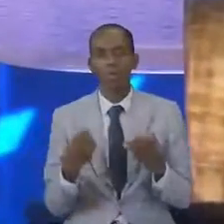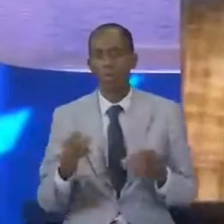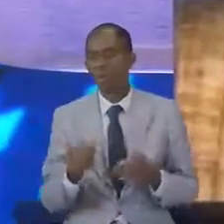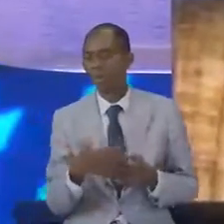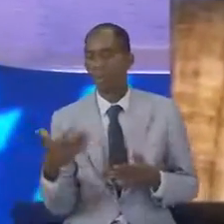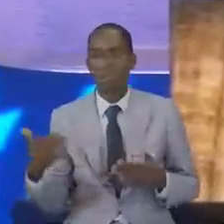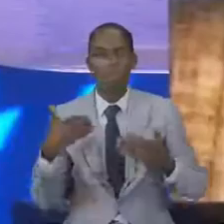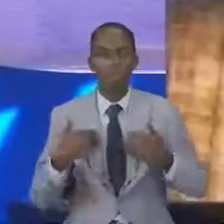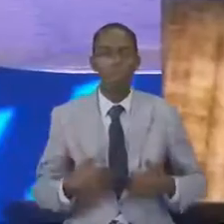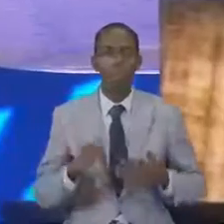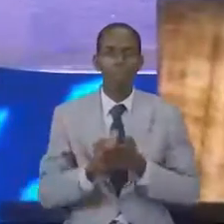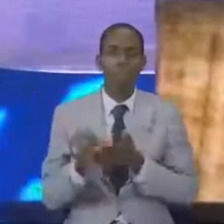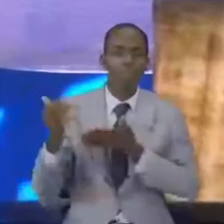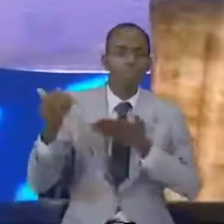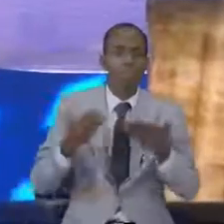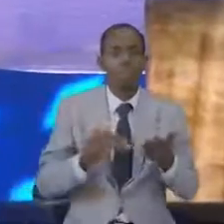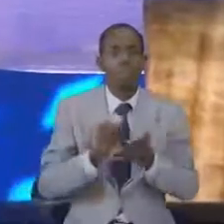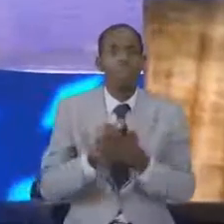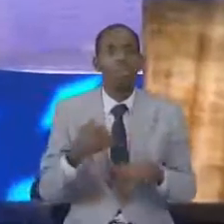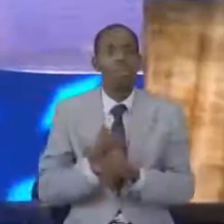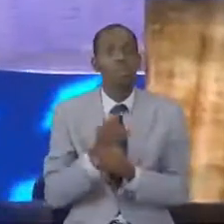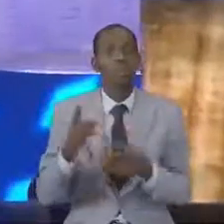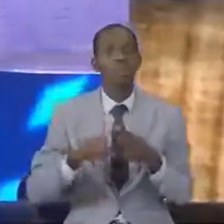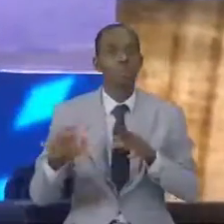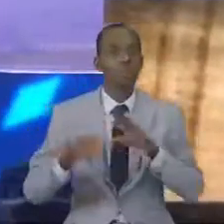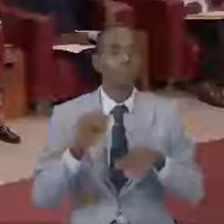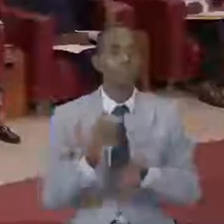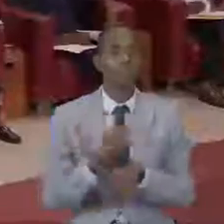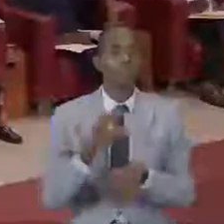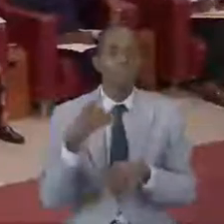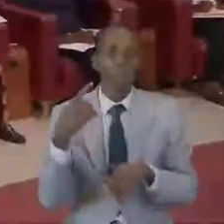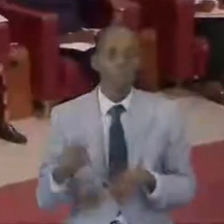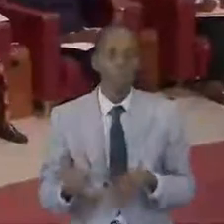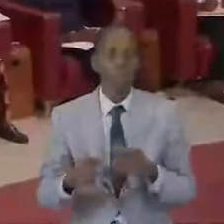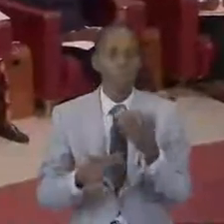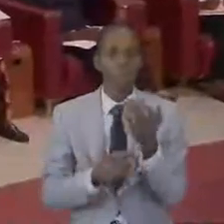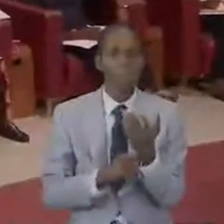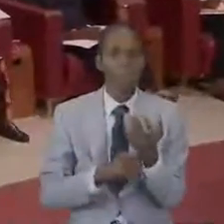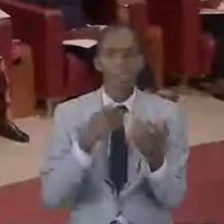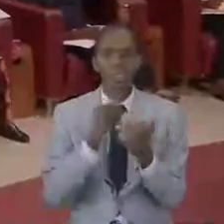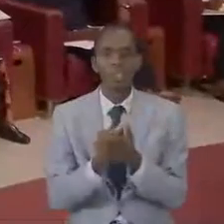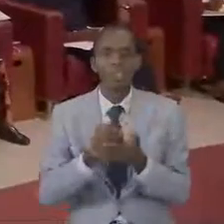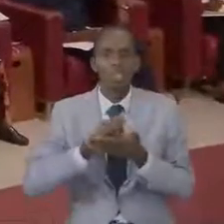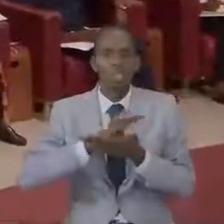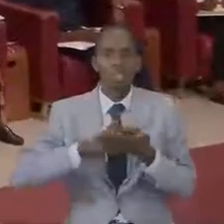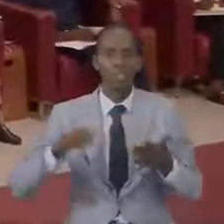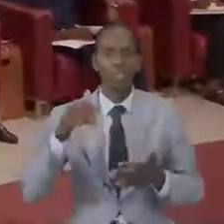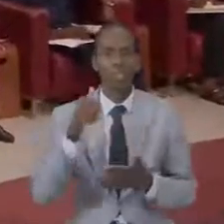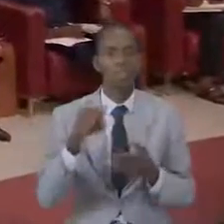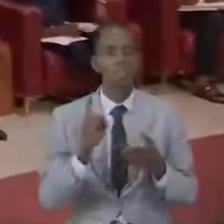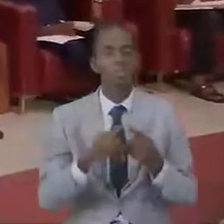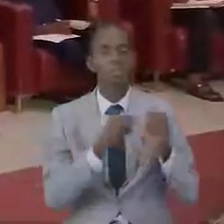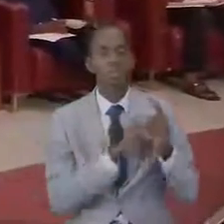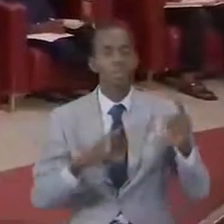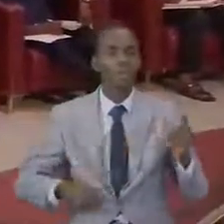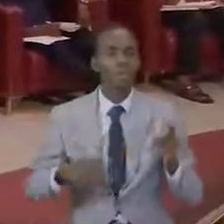chair supplémentaire la propulse que tu as amené qui attire la fille il dit c'est concisez-vous pour l'éternel